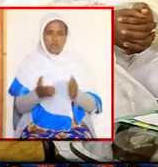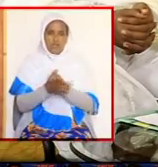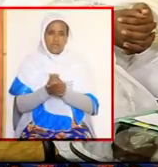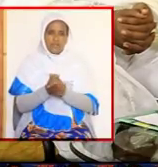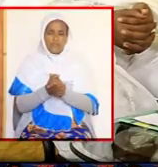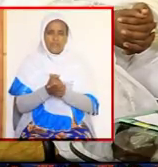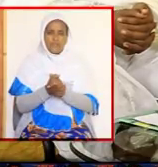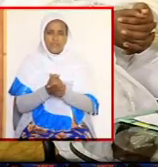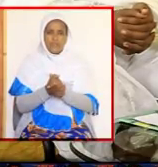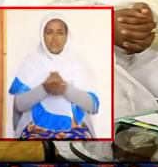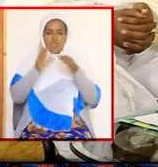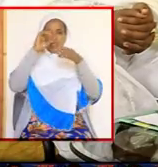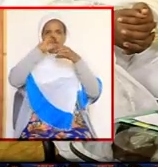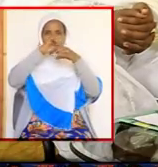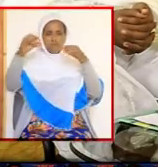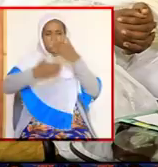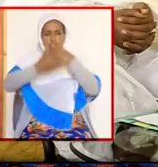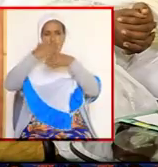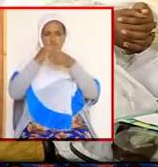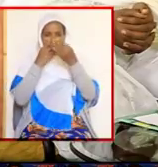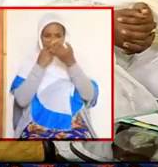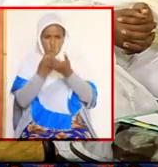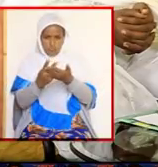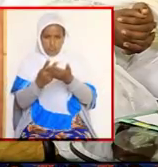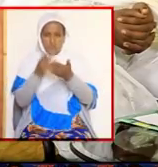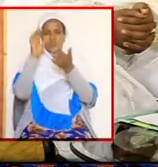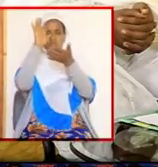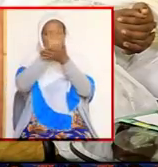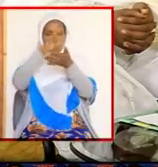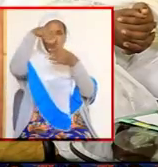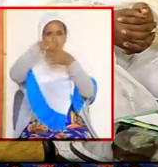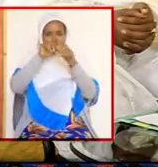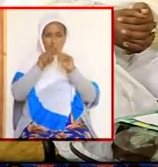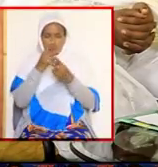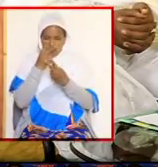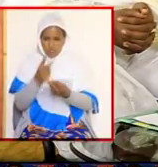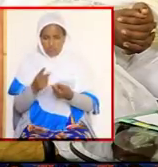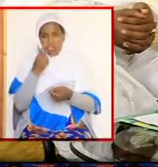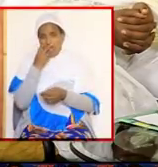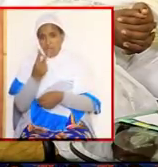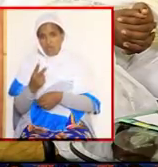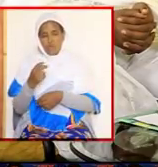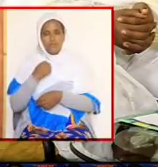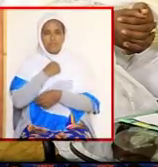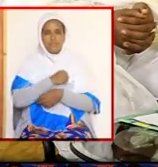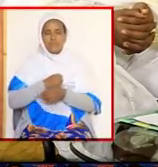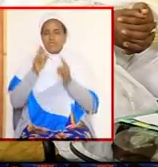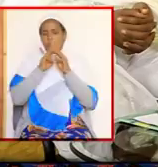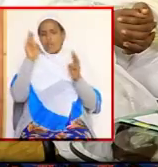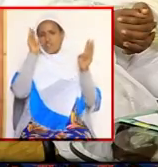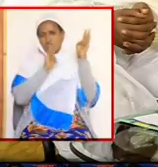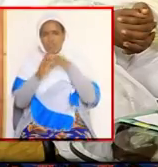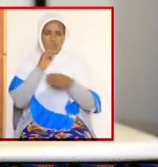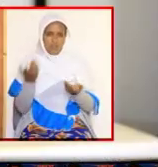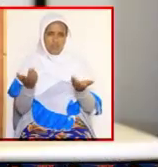ይላል ካሴት ከበሩን በምናይበት ጊዜ። ውስጡ ግን ስንገባ የምናየው በጣም